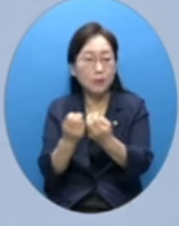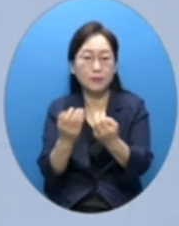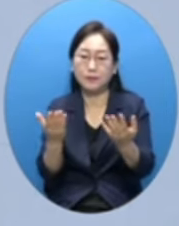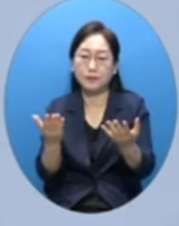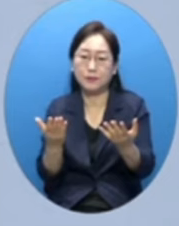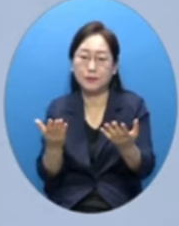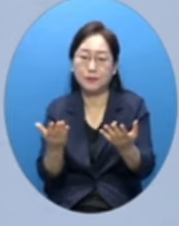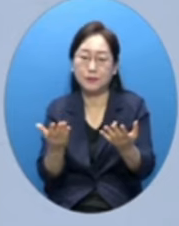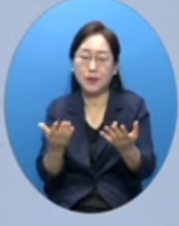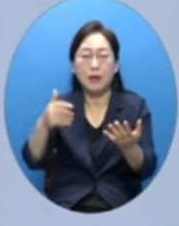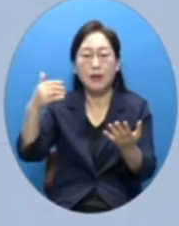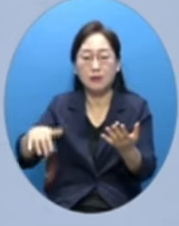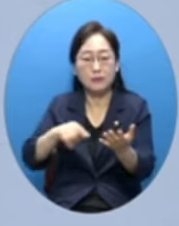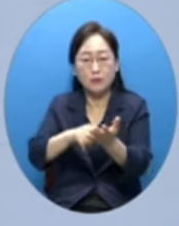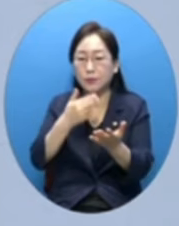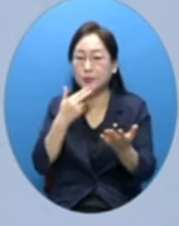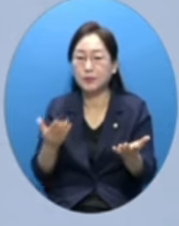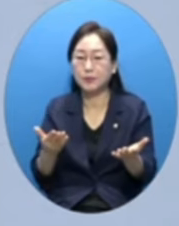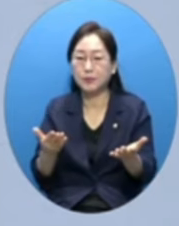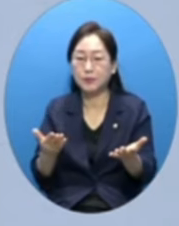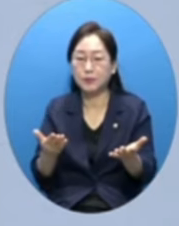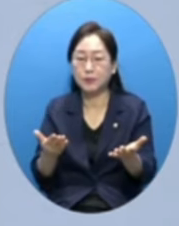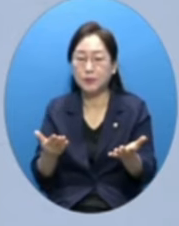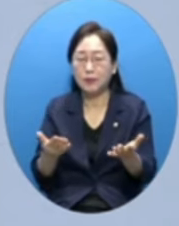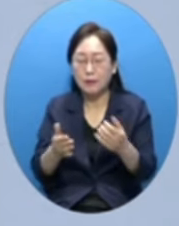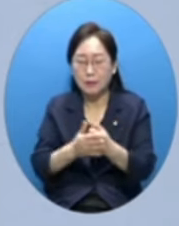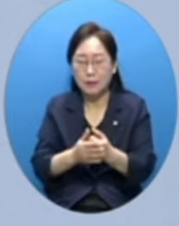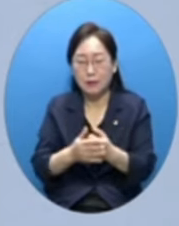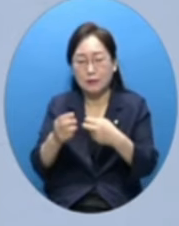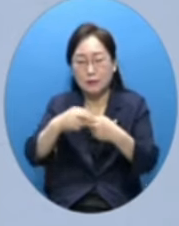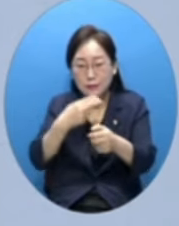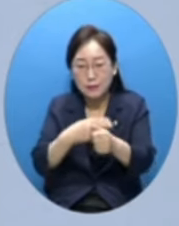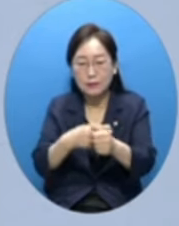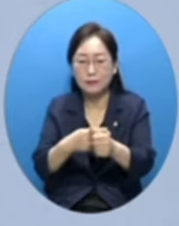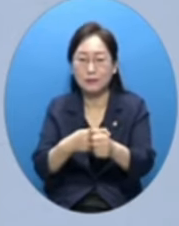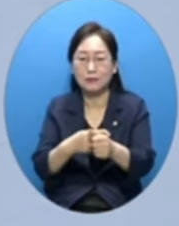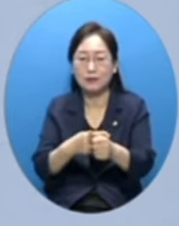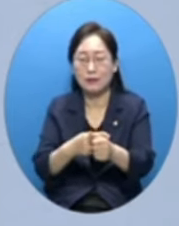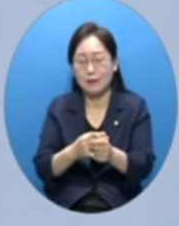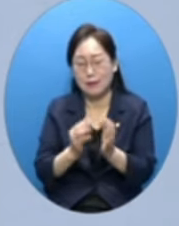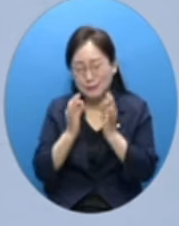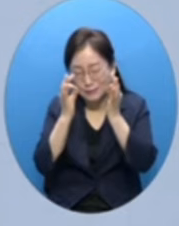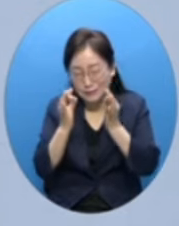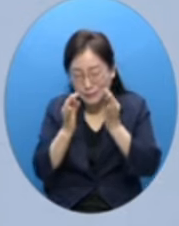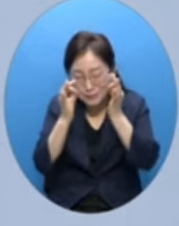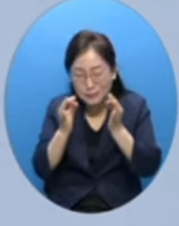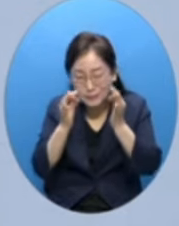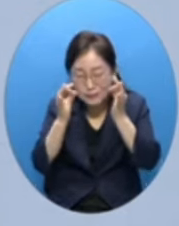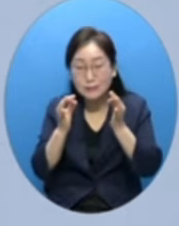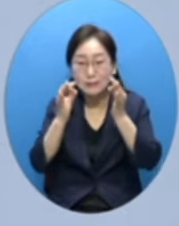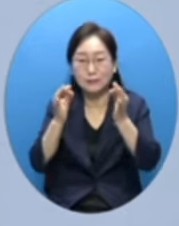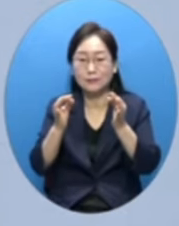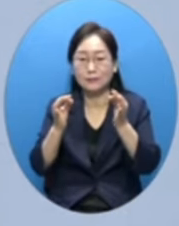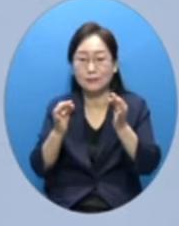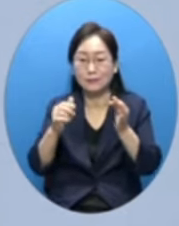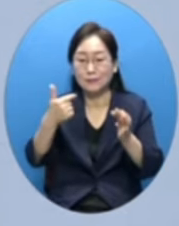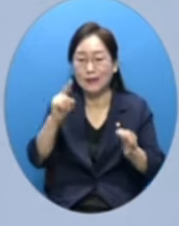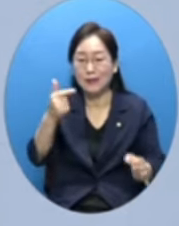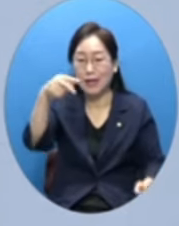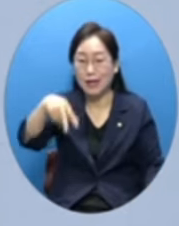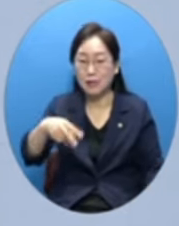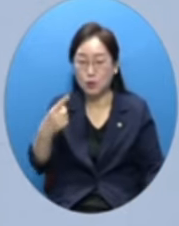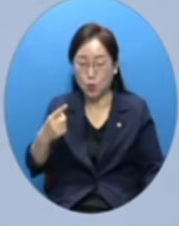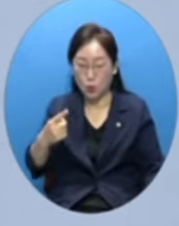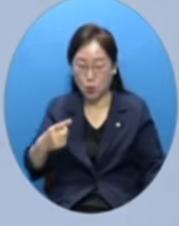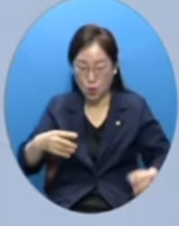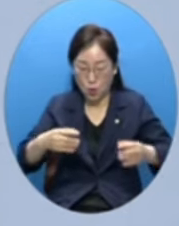발견되지 않아서이 병을 고치게 해서 의사들이 일를 위해서 많은 노력을 했습니다 난소 정향을 제가하는 수술